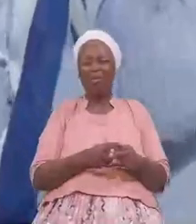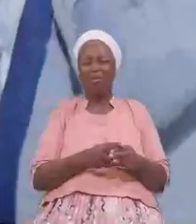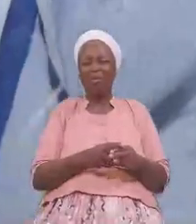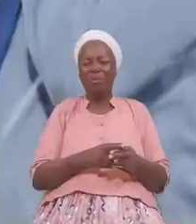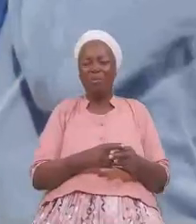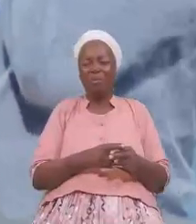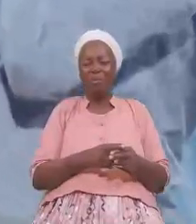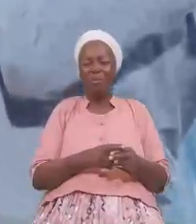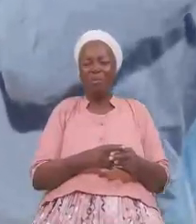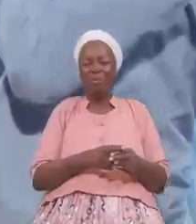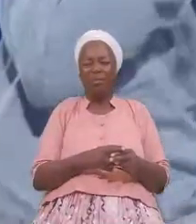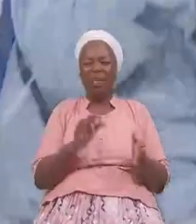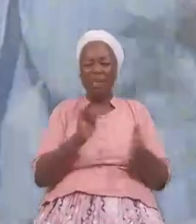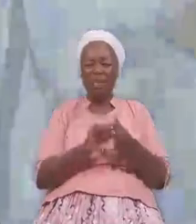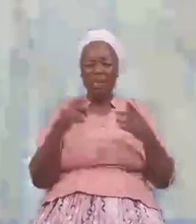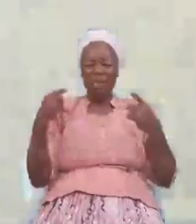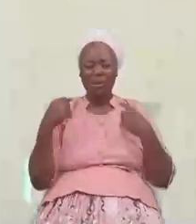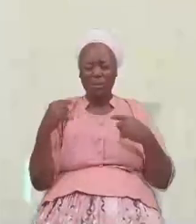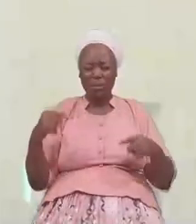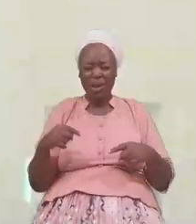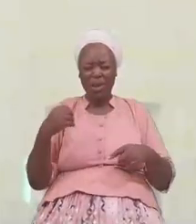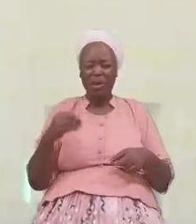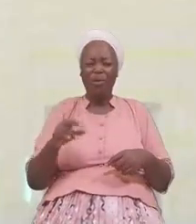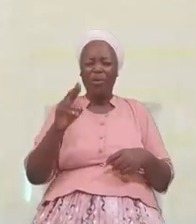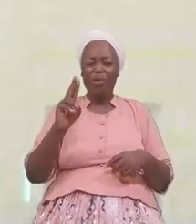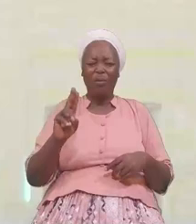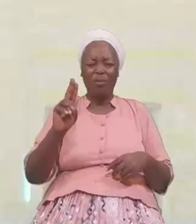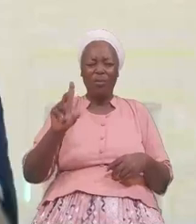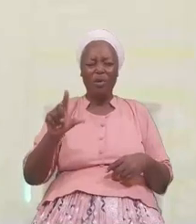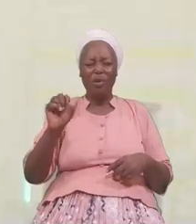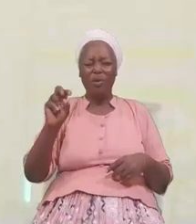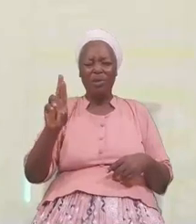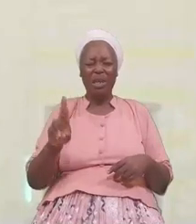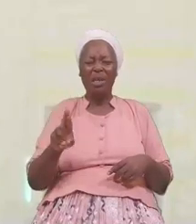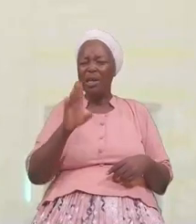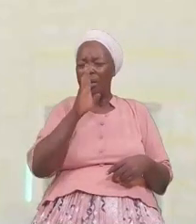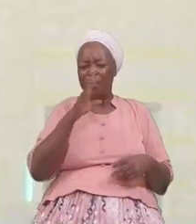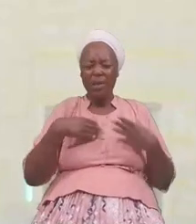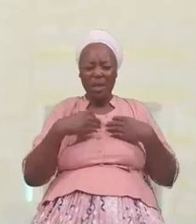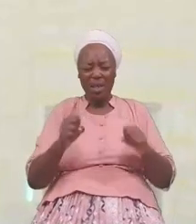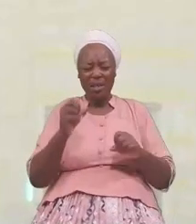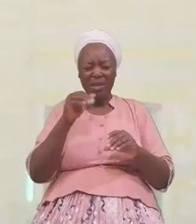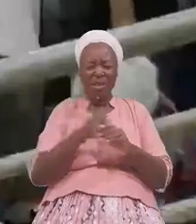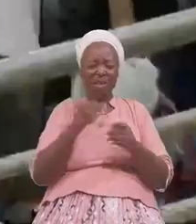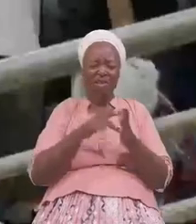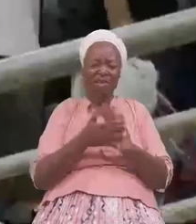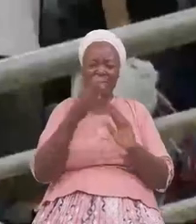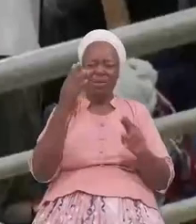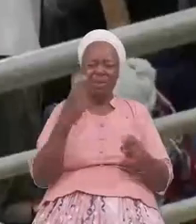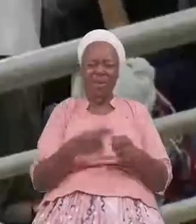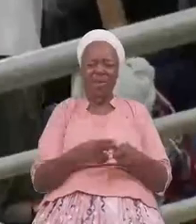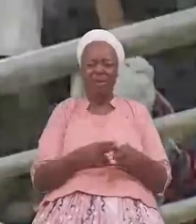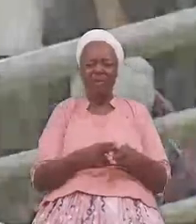Ces douleurs d'ulcère, sois guéri au nom de Jésus.